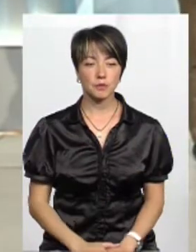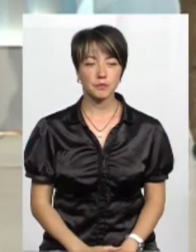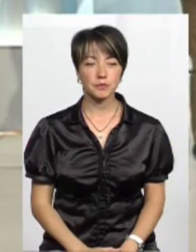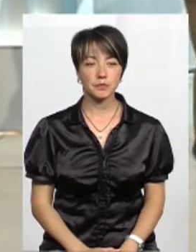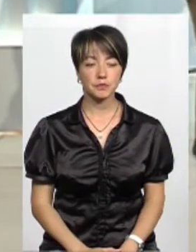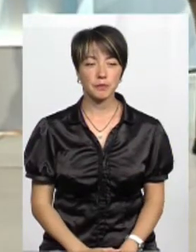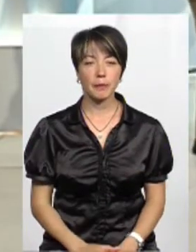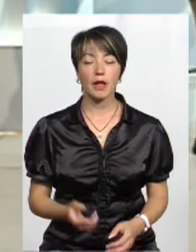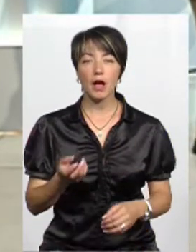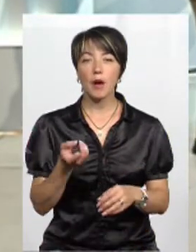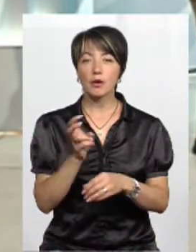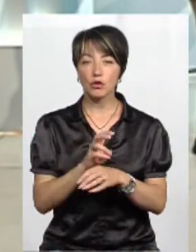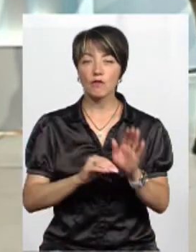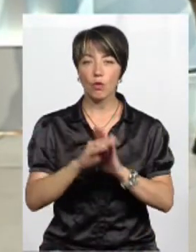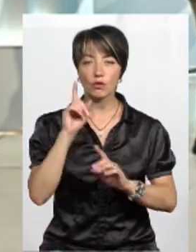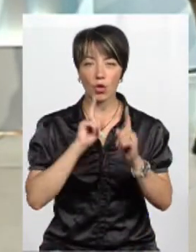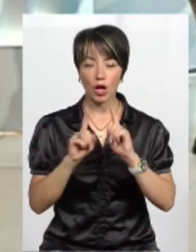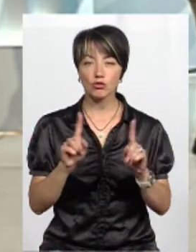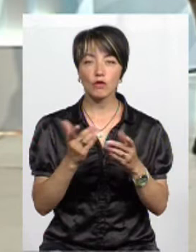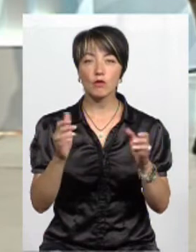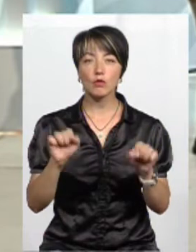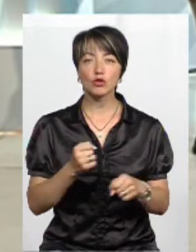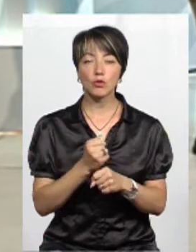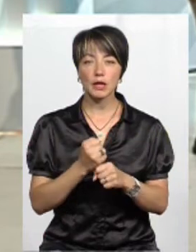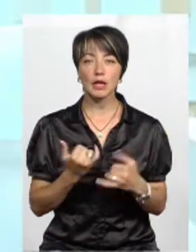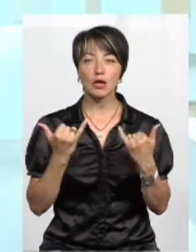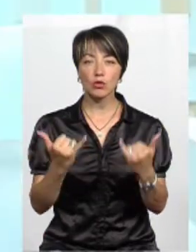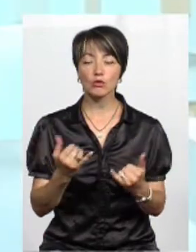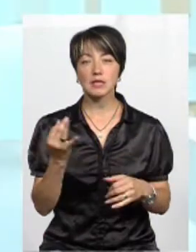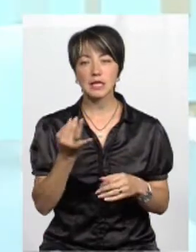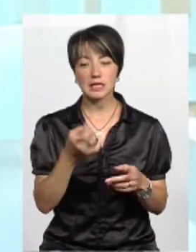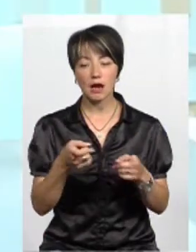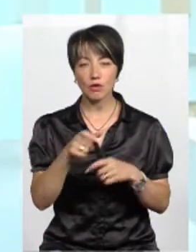Але от, прийшовши у Верховну Раду, що ви можете зробити для того, щоб